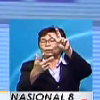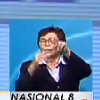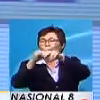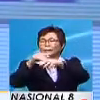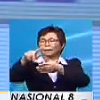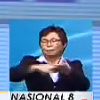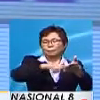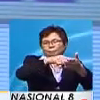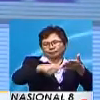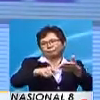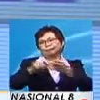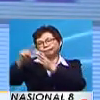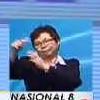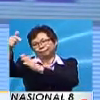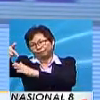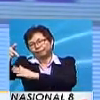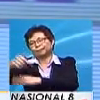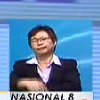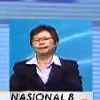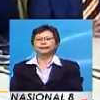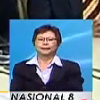pada pilihan Raya itu